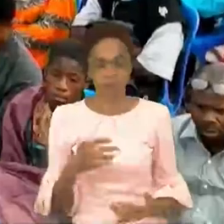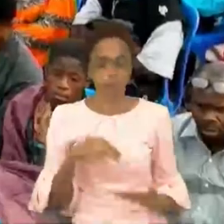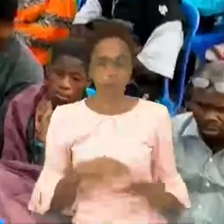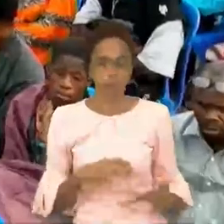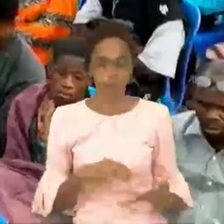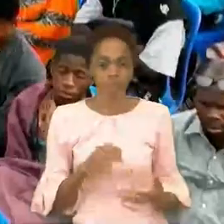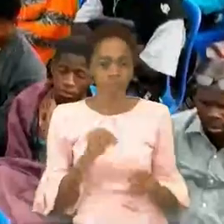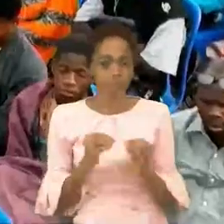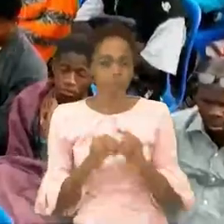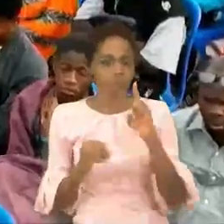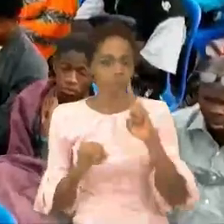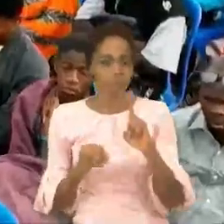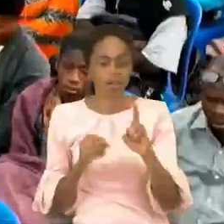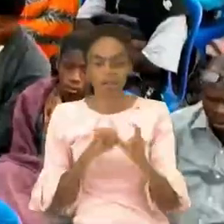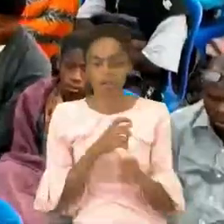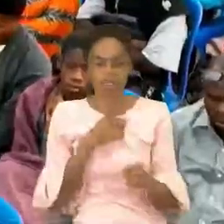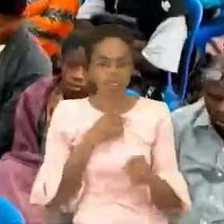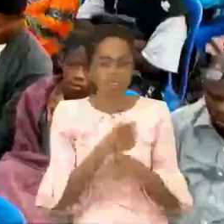La menace